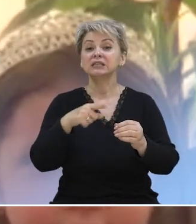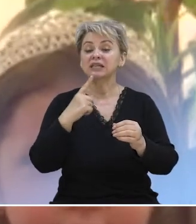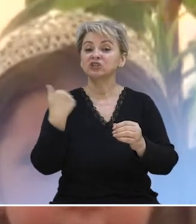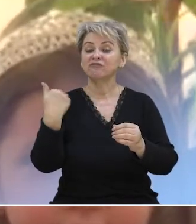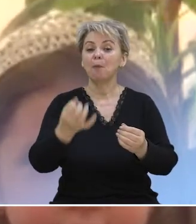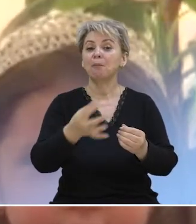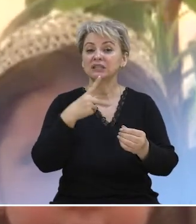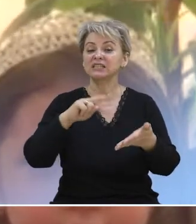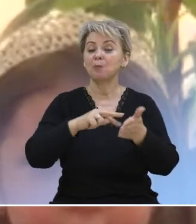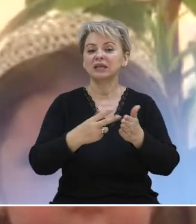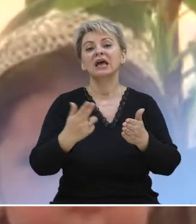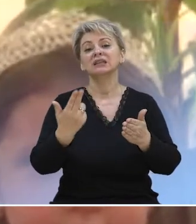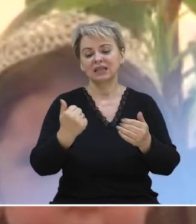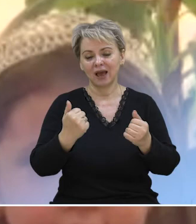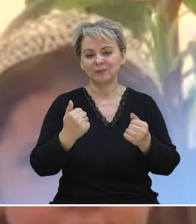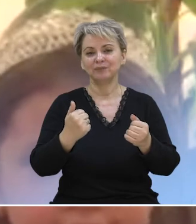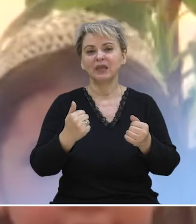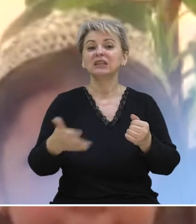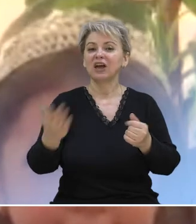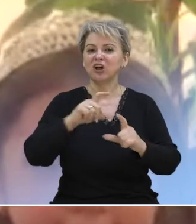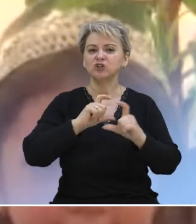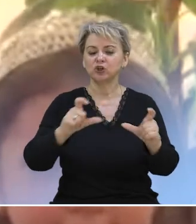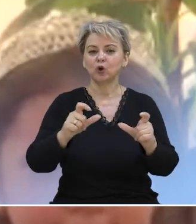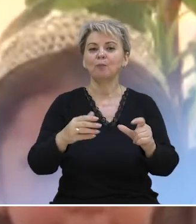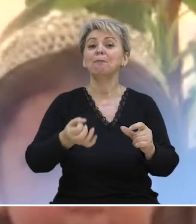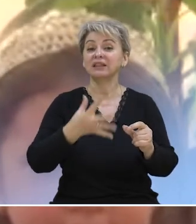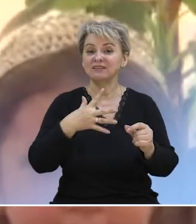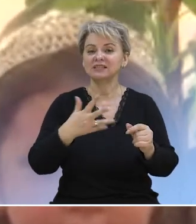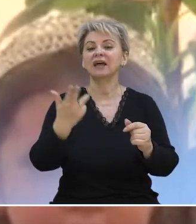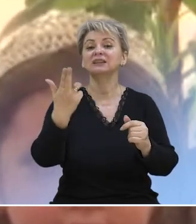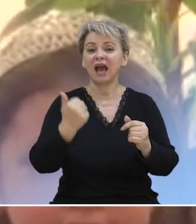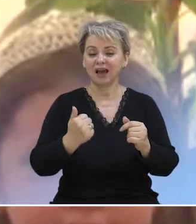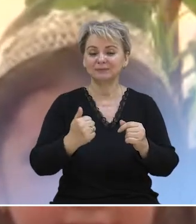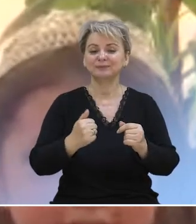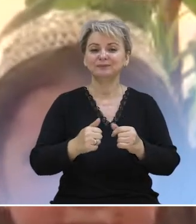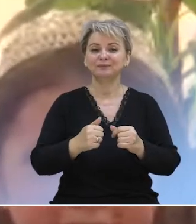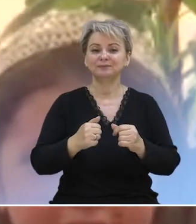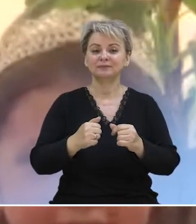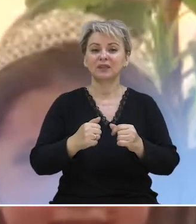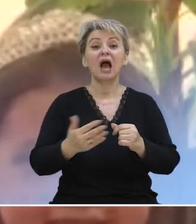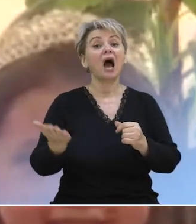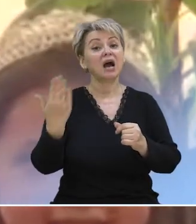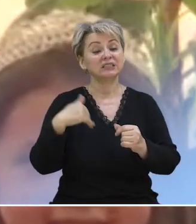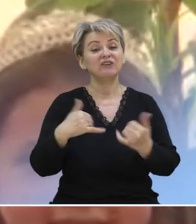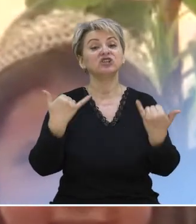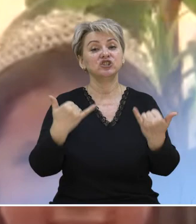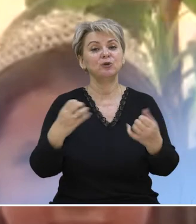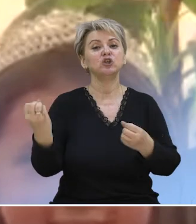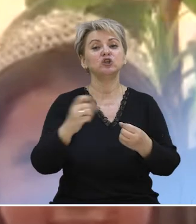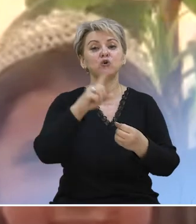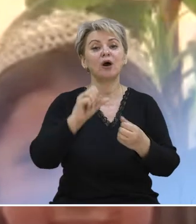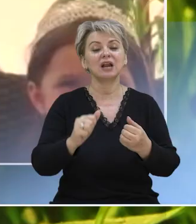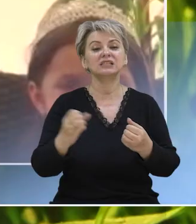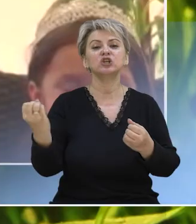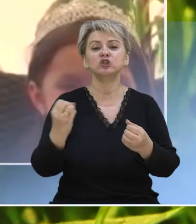надолго. Скажите, вам понравился праздник, девочки? Да! Давайте громко. Понравился? Да! А давайте